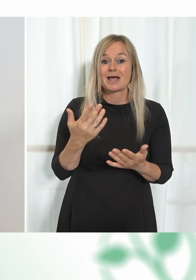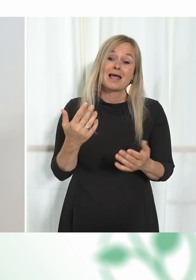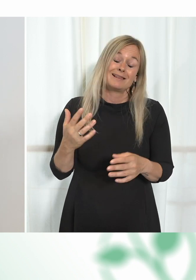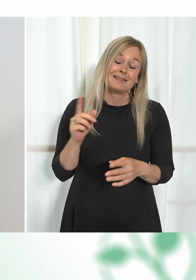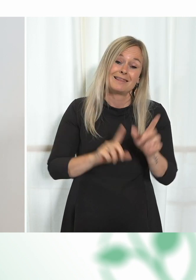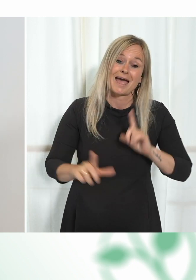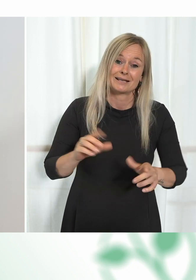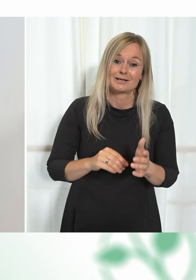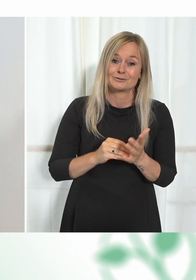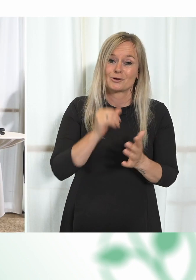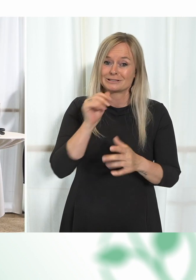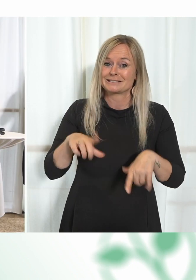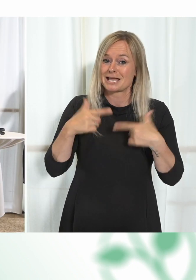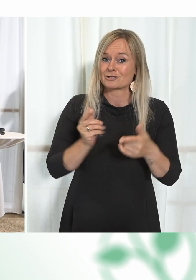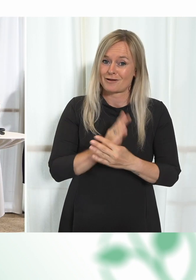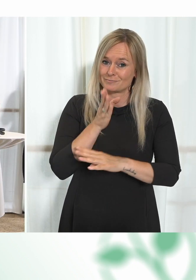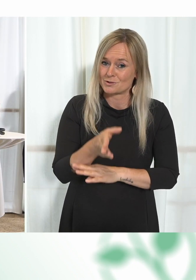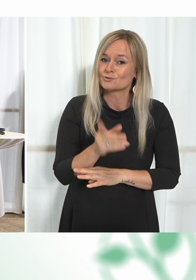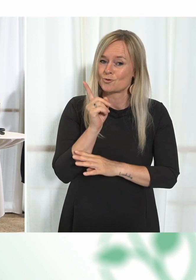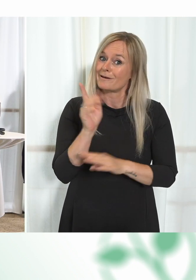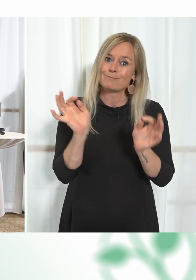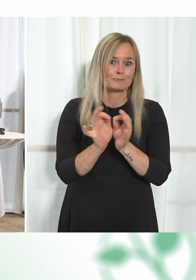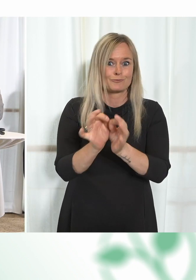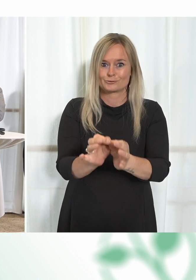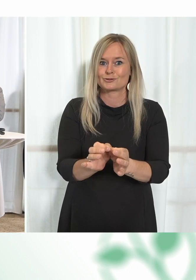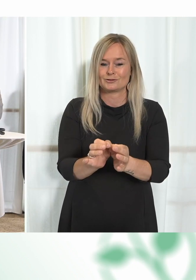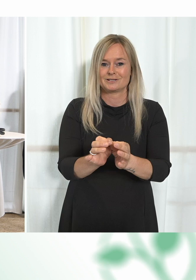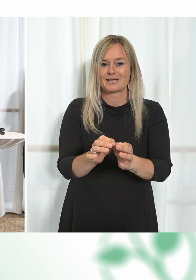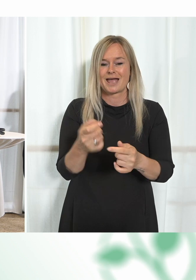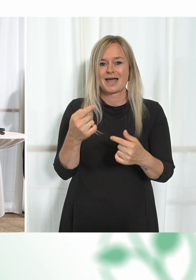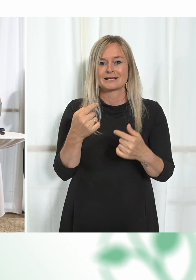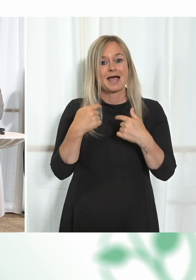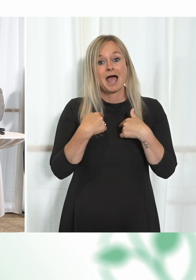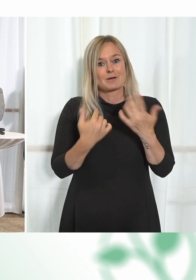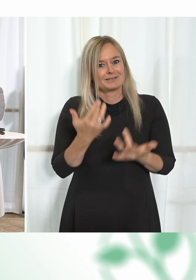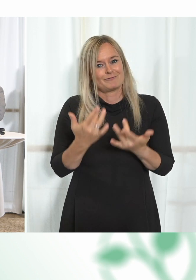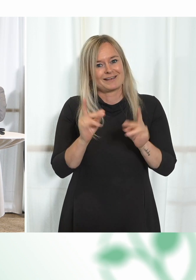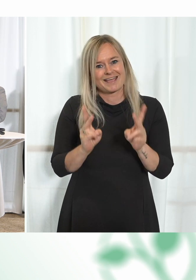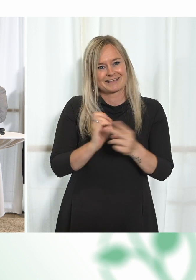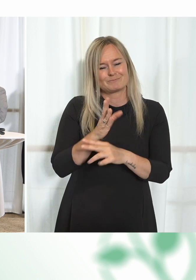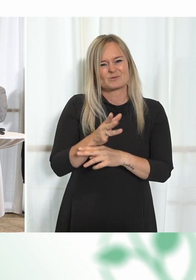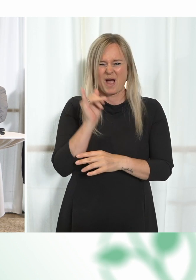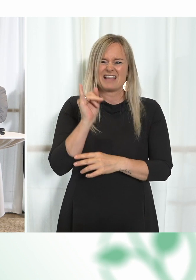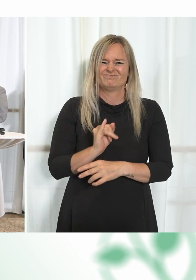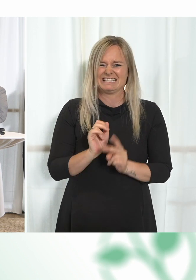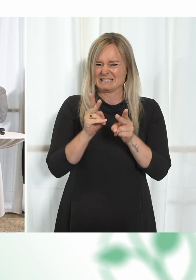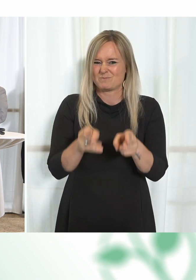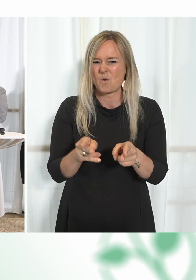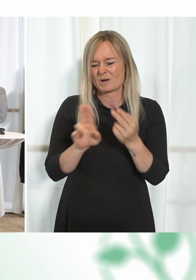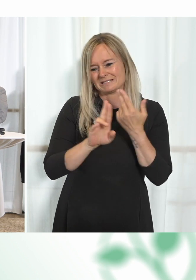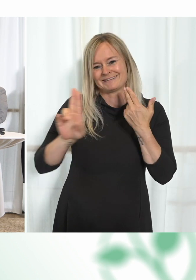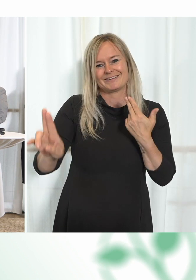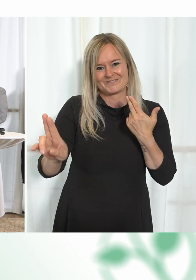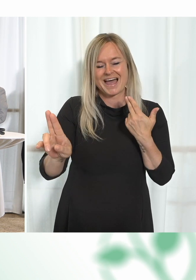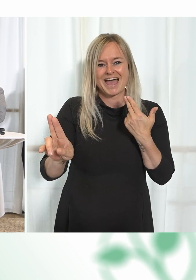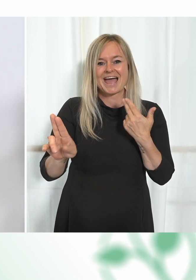das funktioniert. Na, ich sollte auf jeden Fall wieder mal einen Friseur besuchen, vor allem jetzt nach der Weltmeisterschaft. Vielleicht geben Sie mir die Adresse. Das ist ein bisschen weit weg dann, aber